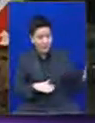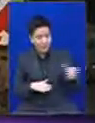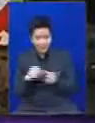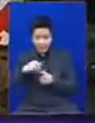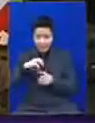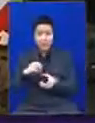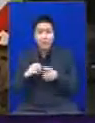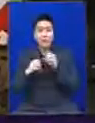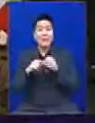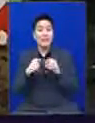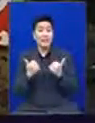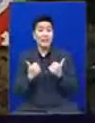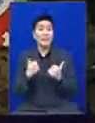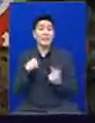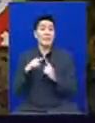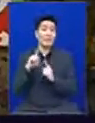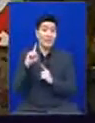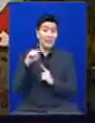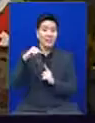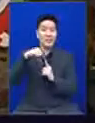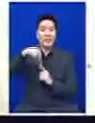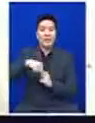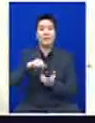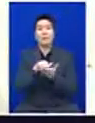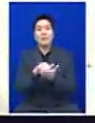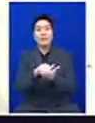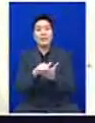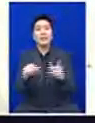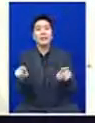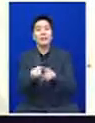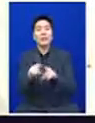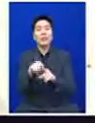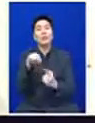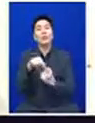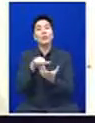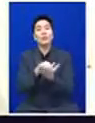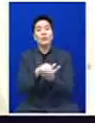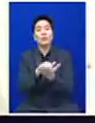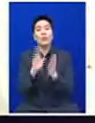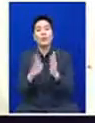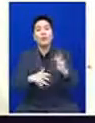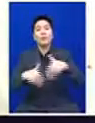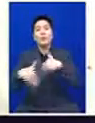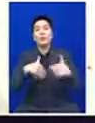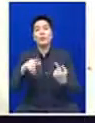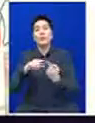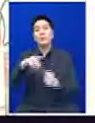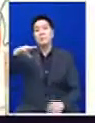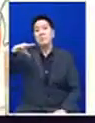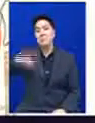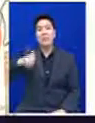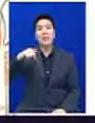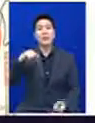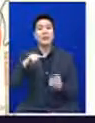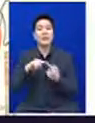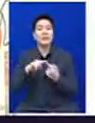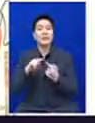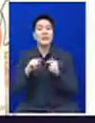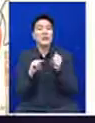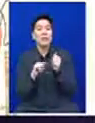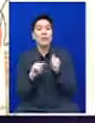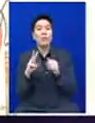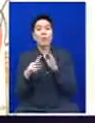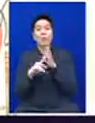ะมาอีกจุดหนึ่งนะคะก็ให้บริการเช่นกันคือจุดให้บริการประชาชนเทศบาลเมืองลำตาเสาอำเ